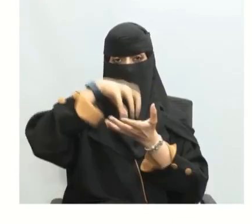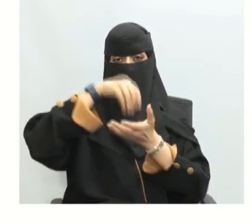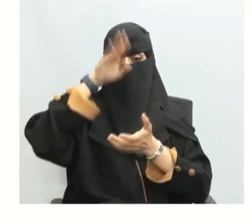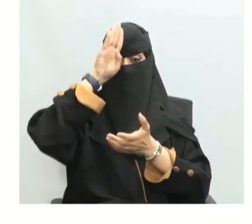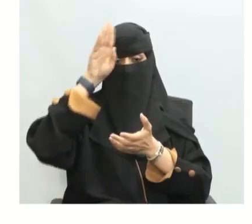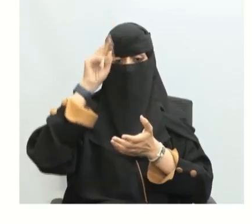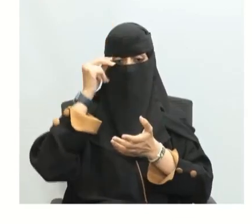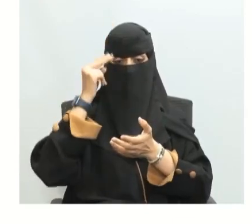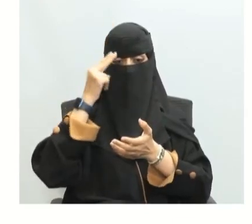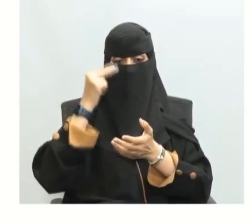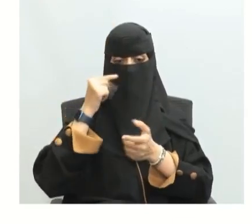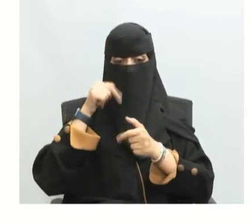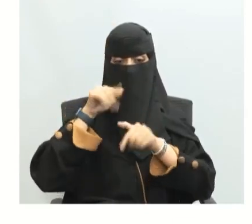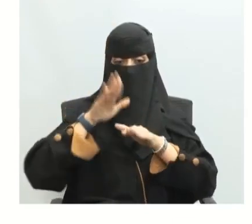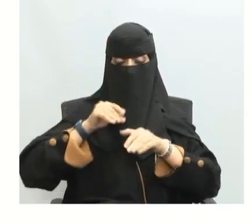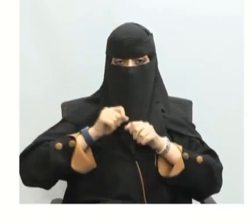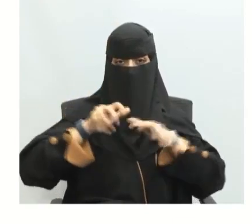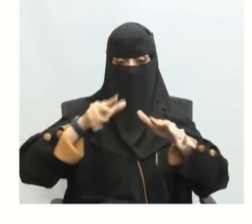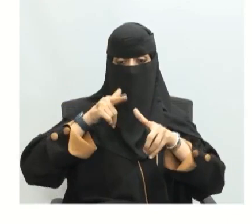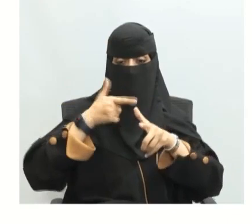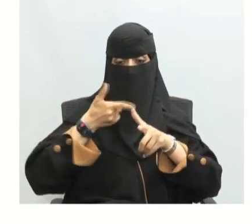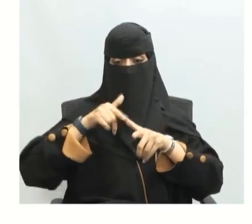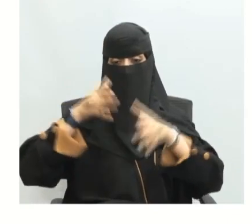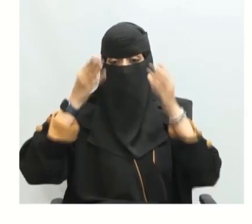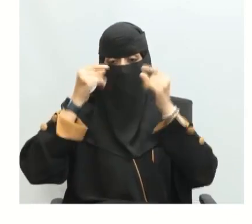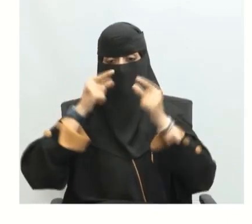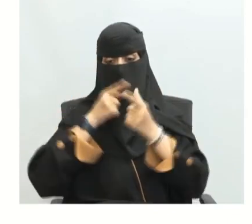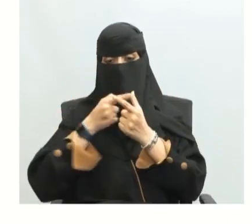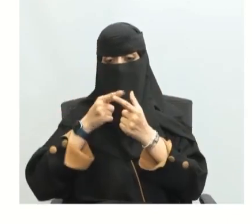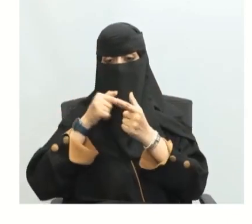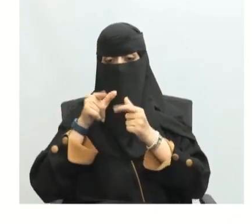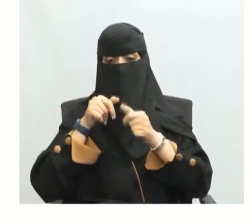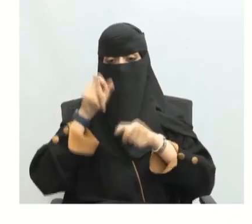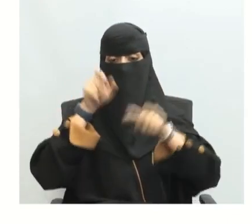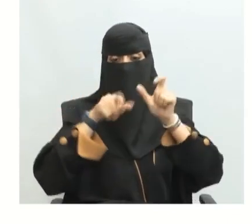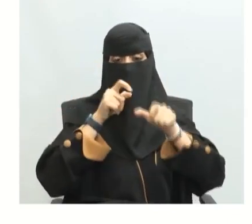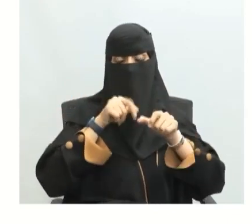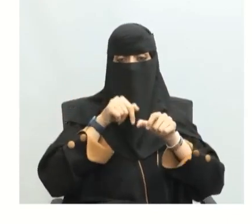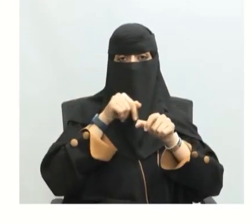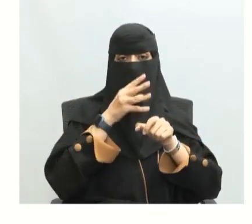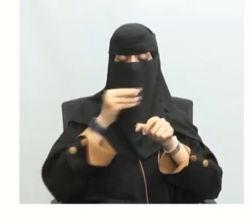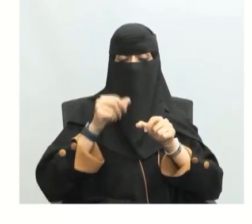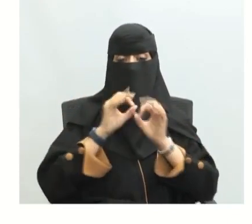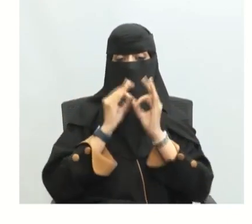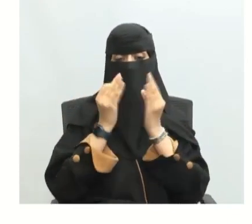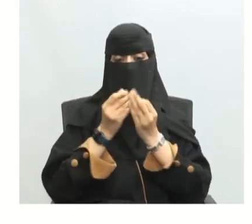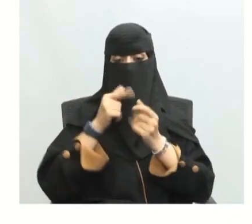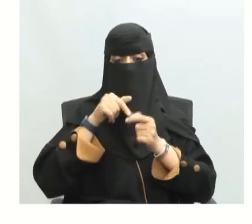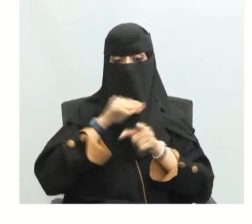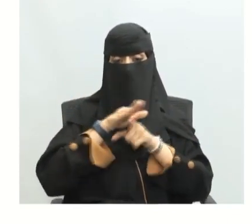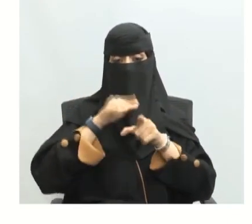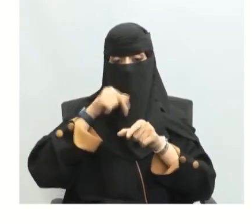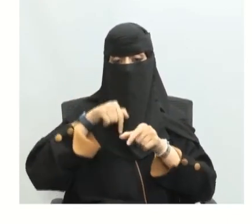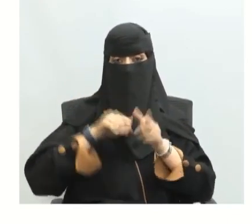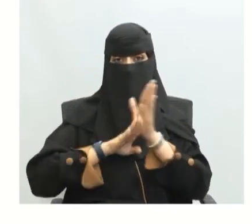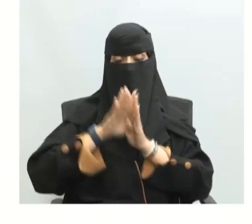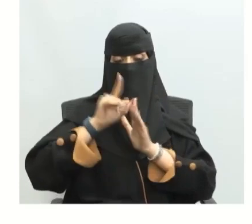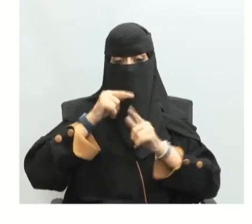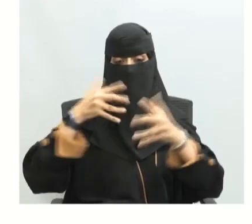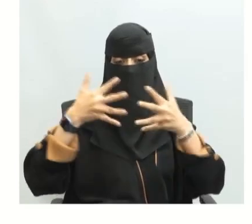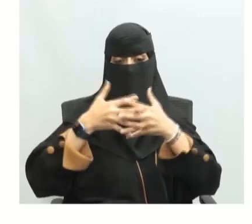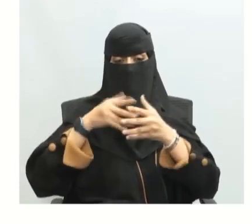العزيز الحوار الوطني من اجل نشر ثقافه الحوار بين افراد ابناء المجتمع السعودي وتعزيز المشاركه